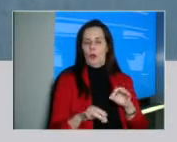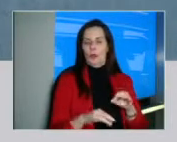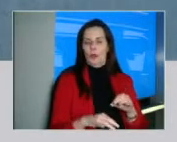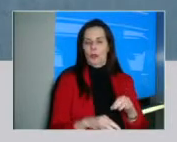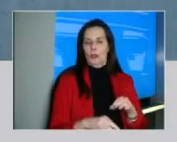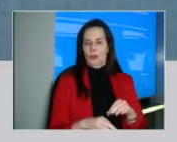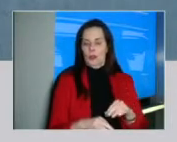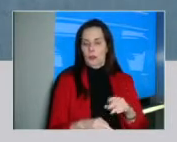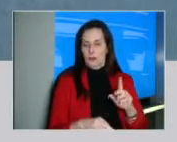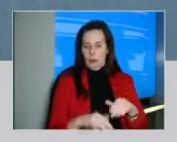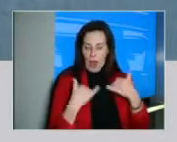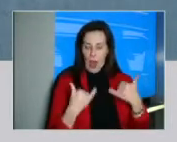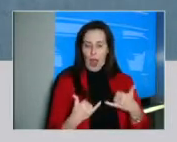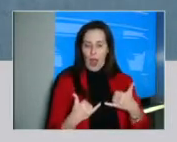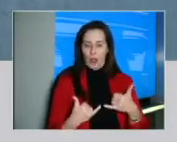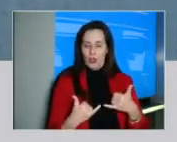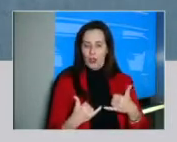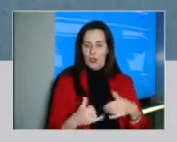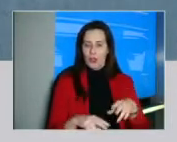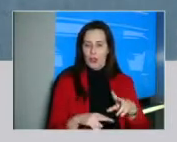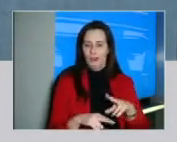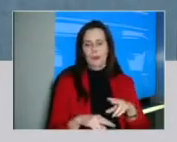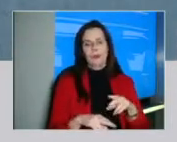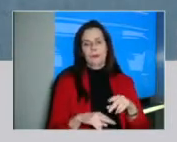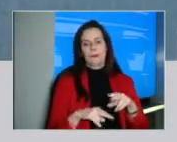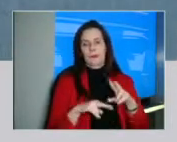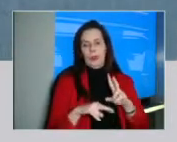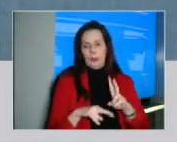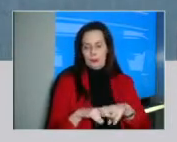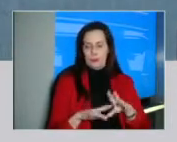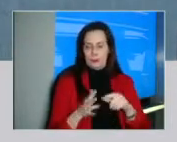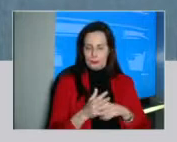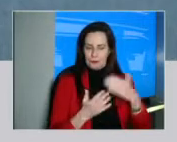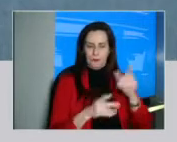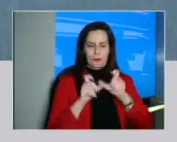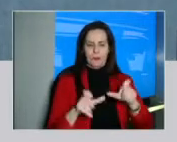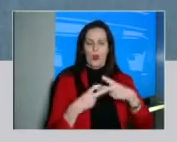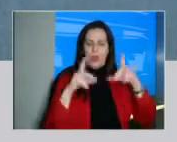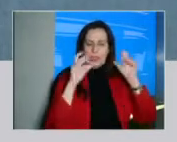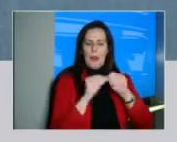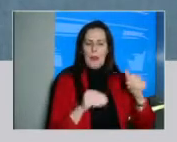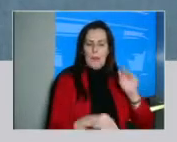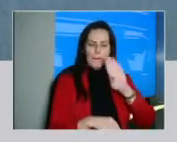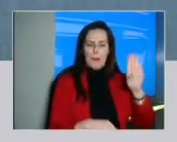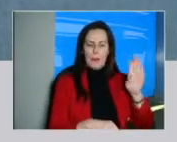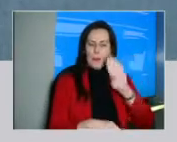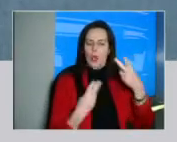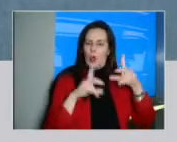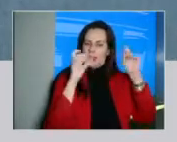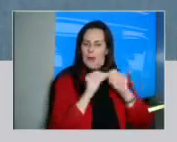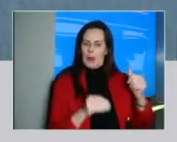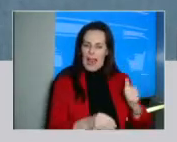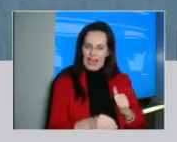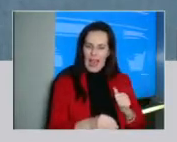והוצא גם צו הרעי שכרגע לפחות הוא נשאר לפחות על פי הזמן של הקלטת התוכנית שלנו, ובעצם מדבר על כך שנתניהו לא יכול להצטלם עם